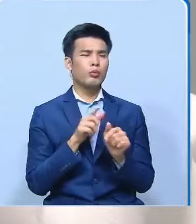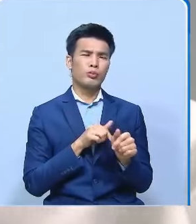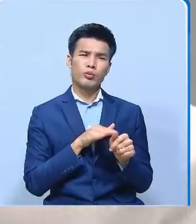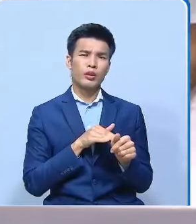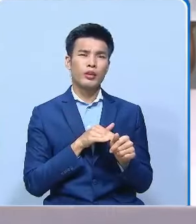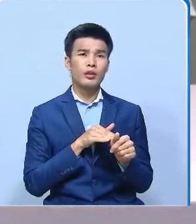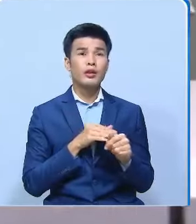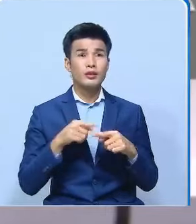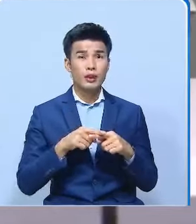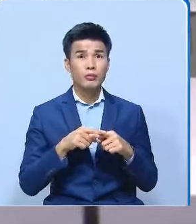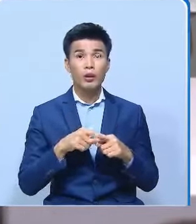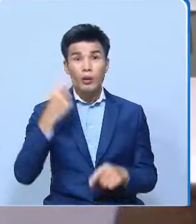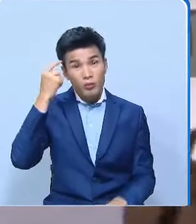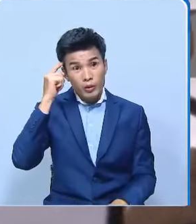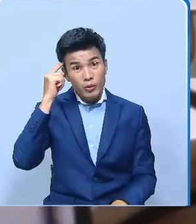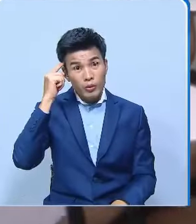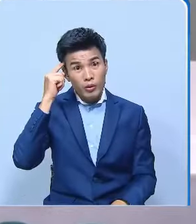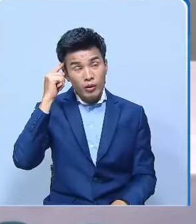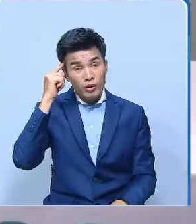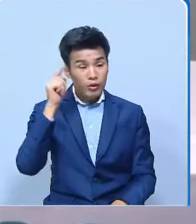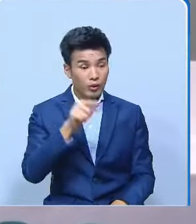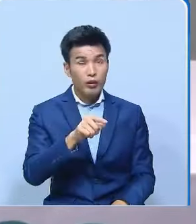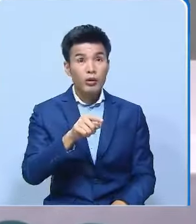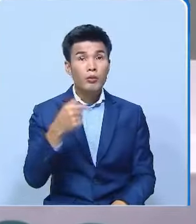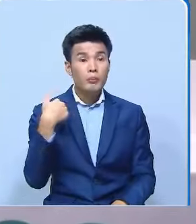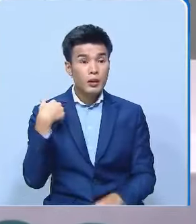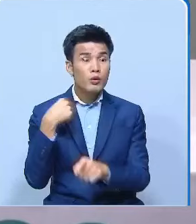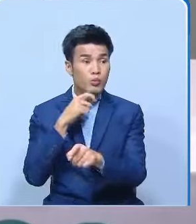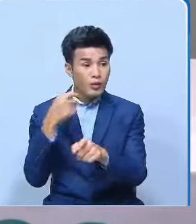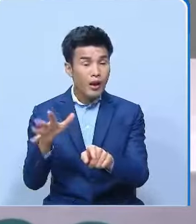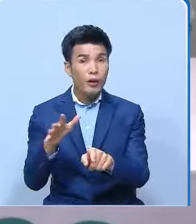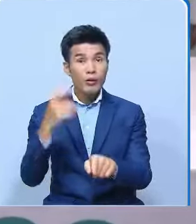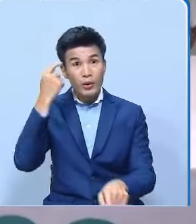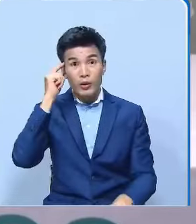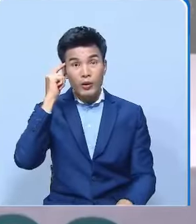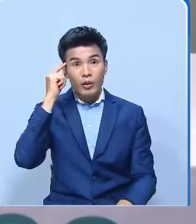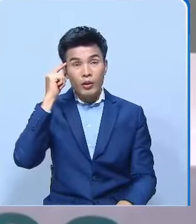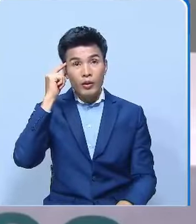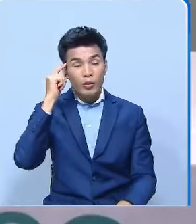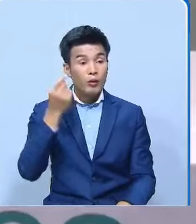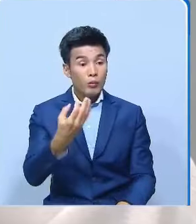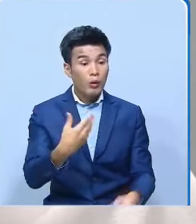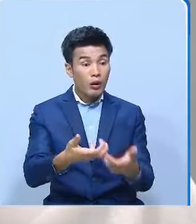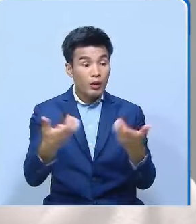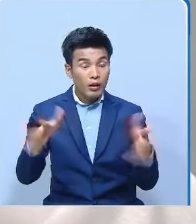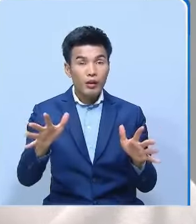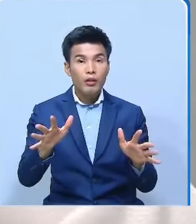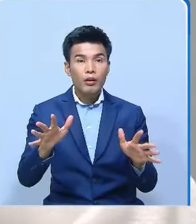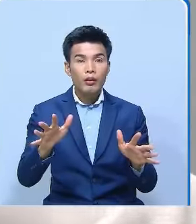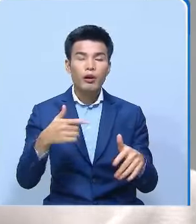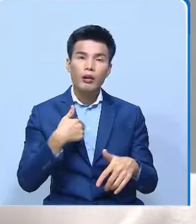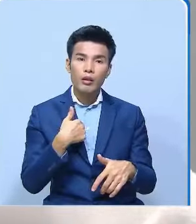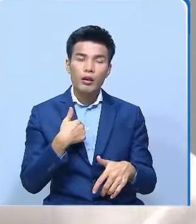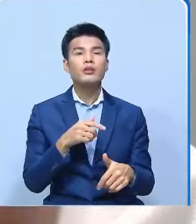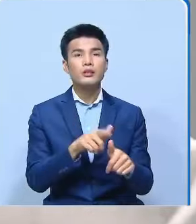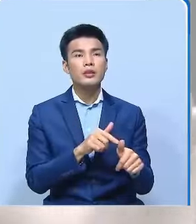างผู้เสียหายเล่าว่าไม่ทราบจริงๆว่าผู้หญิงคนนี้มีคนดูแลอยู่แล้วพอผู้หญิงสาวบอกว่าเลิกกับแฟนแล้วนะเขาก็เลยเข้